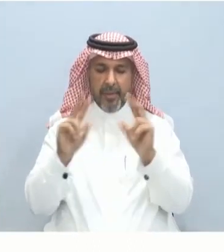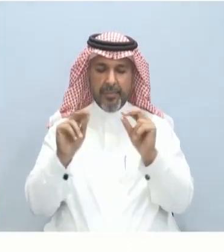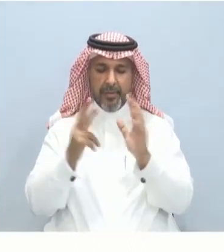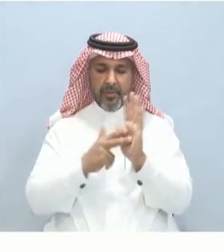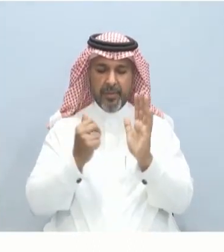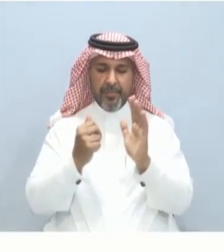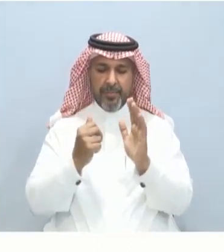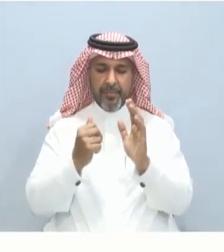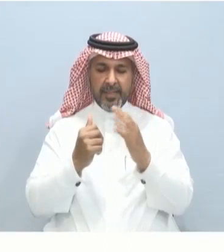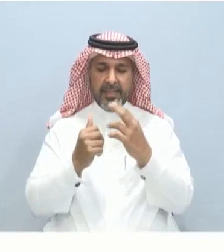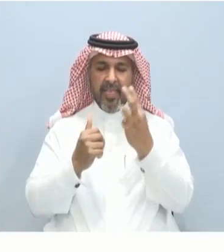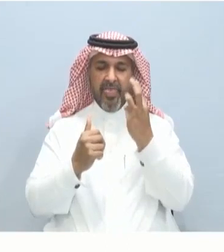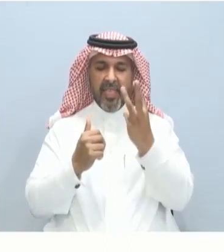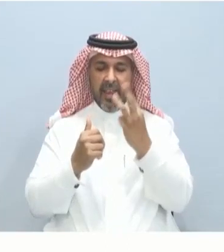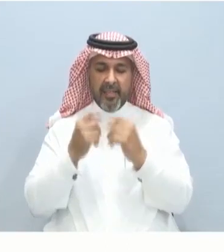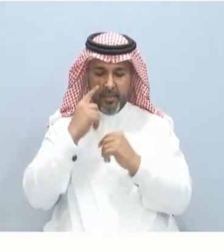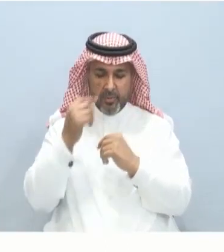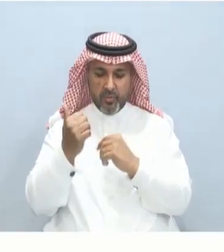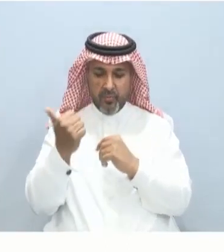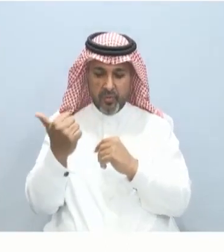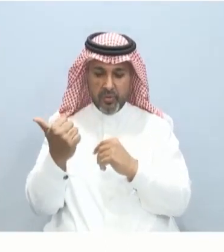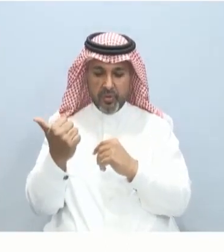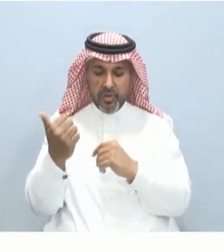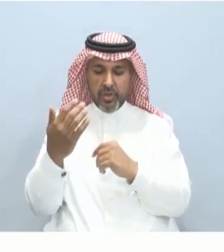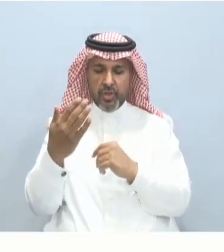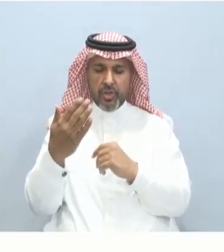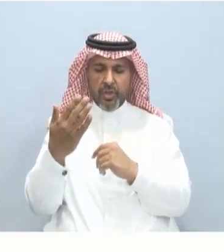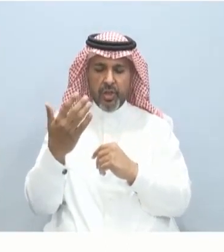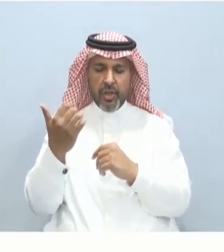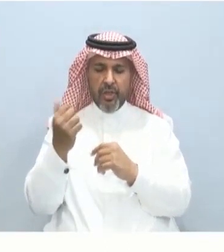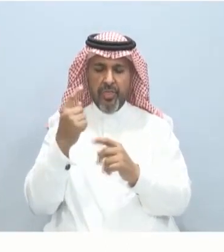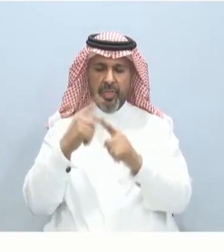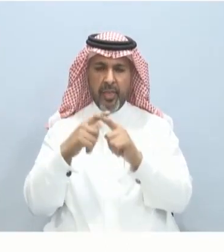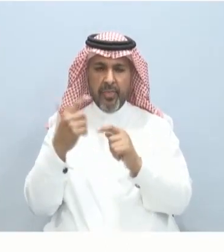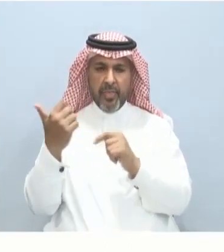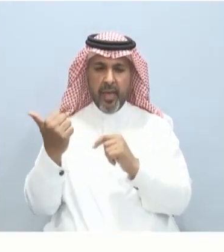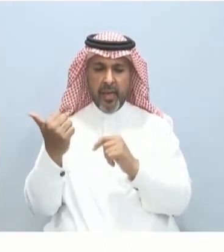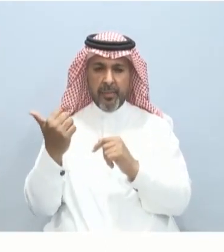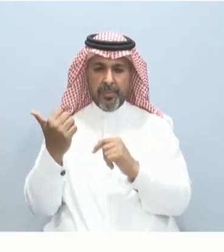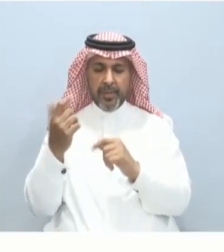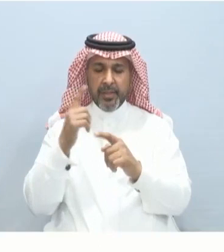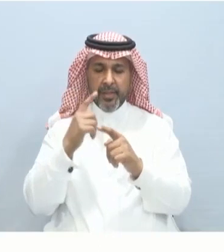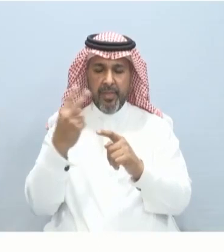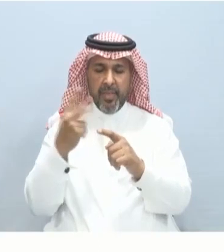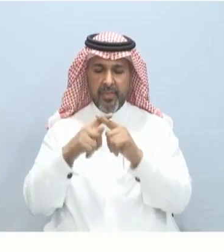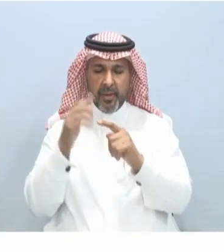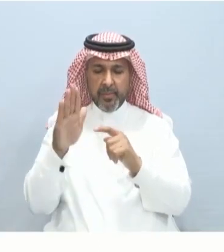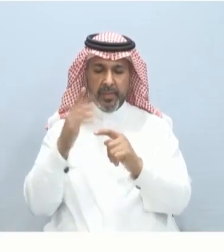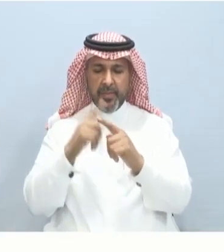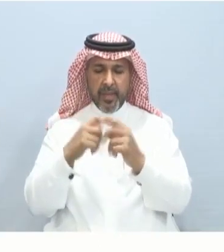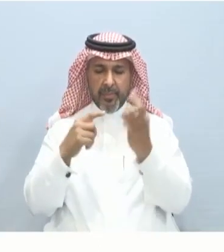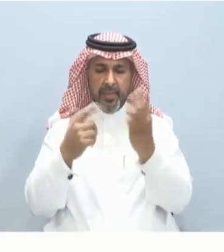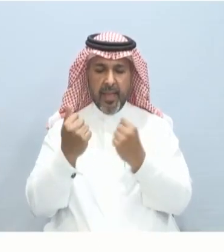هذا الشرط الثاني لنبحث تحقق الشرط الثالث اثنين ضرب سين ضرب ثلاثه هل